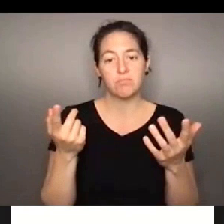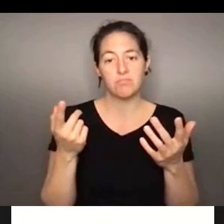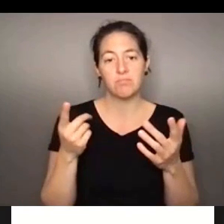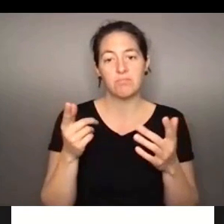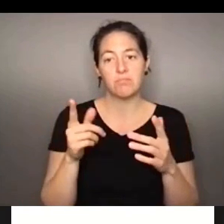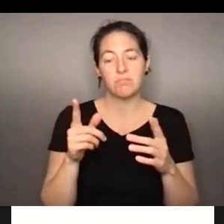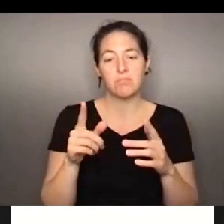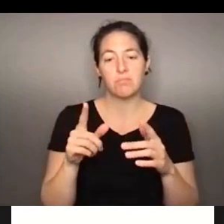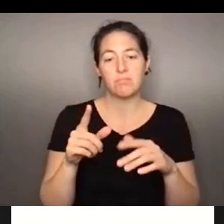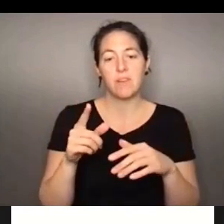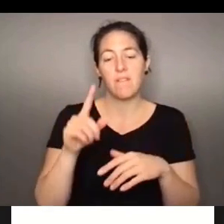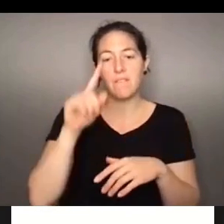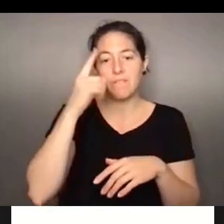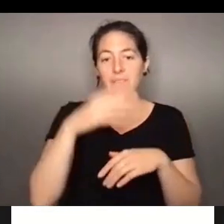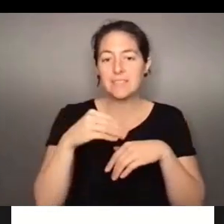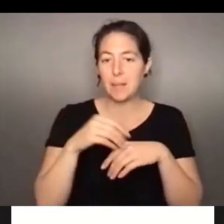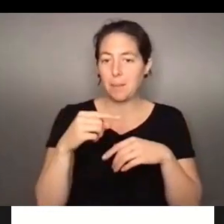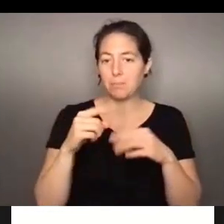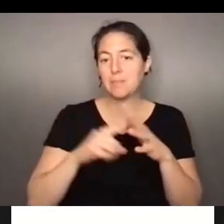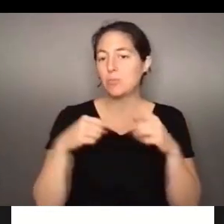fines herbes qu'on a depuis le début.